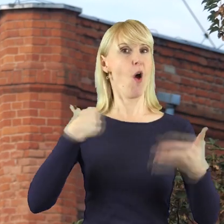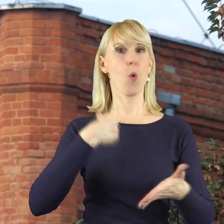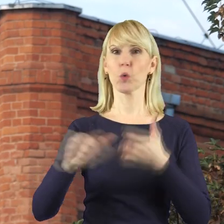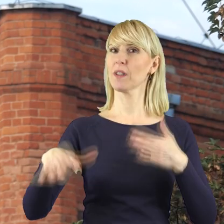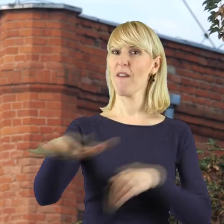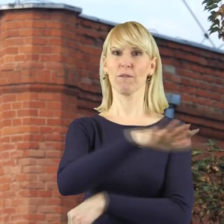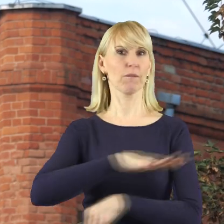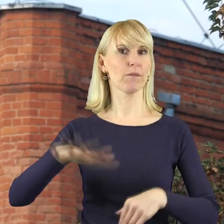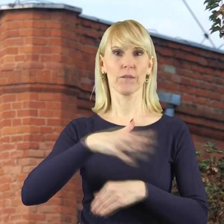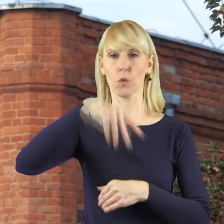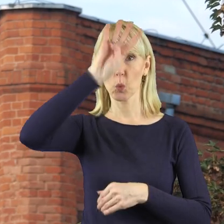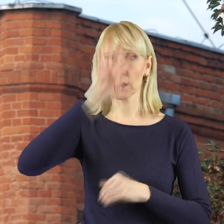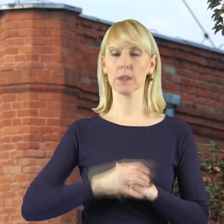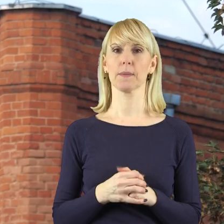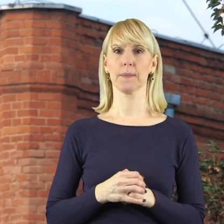w skali regionu.